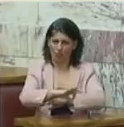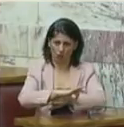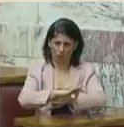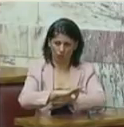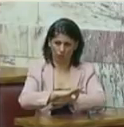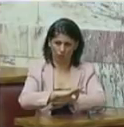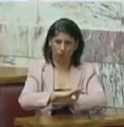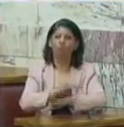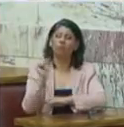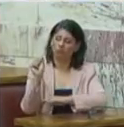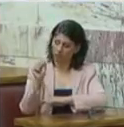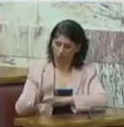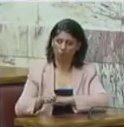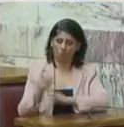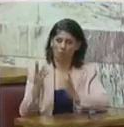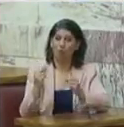Και έχει μεγάλη σημασία αυτό.